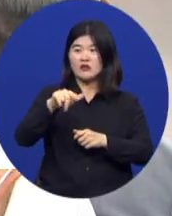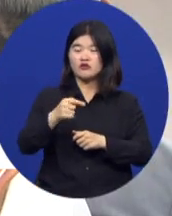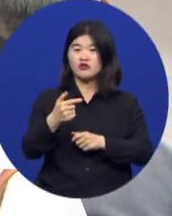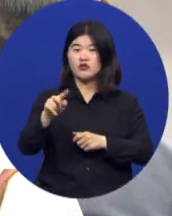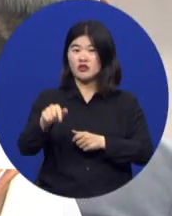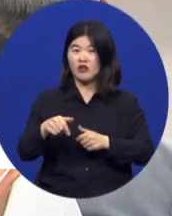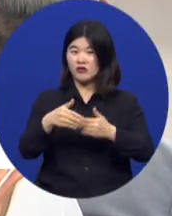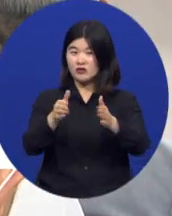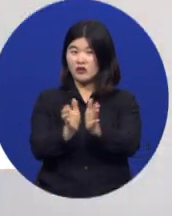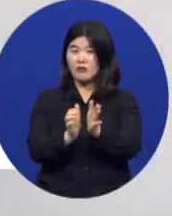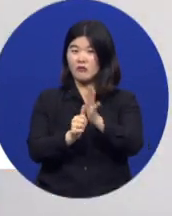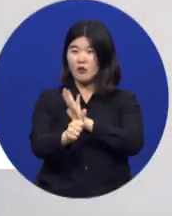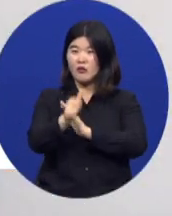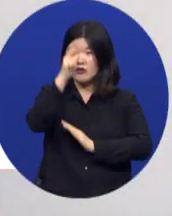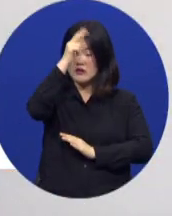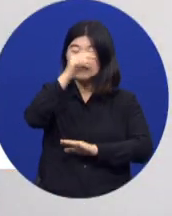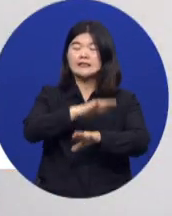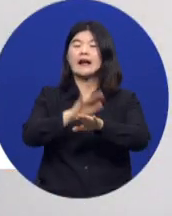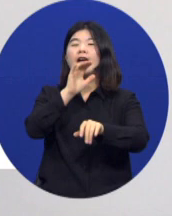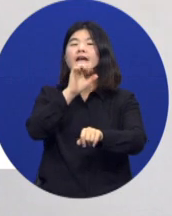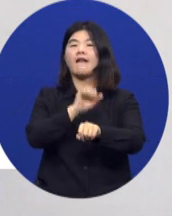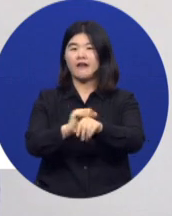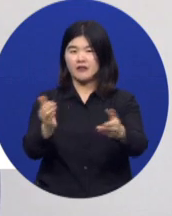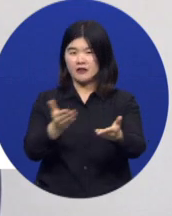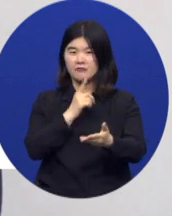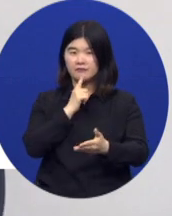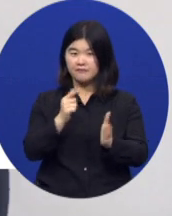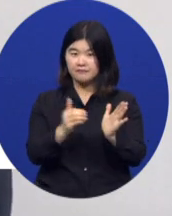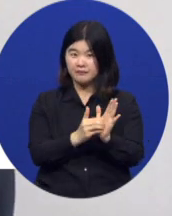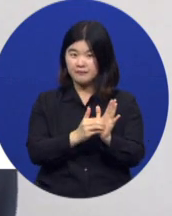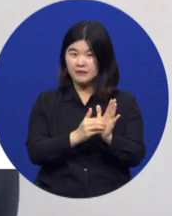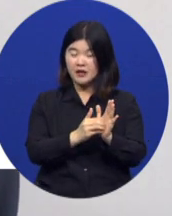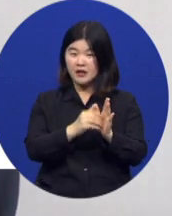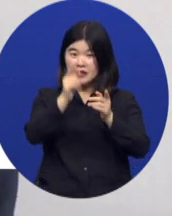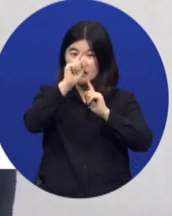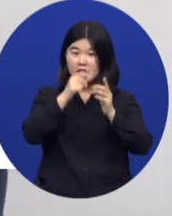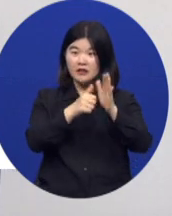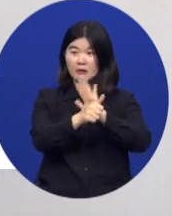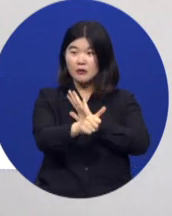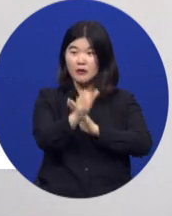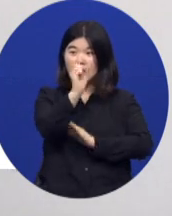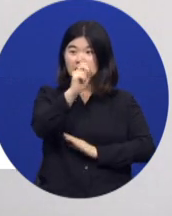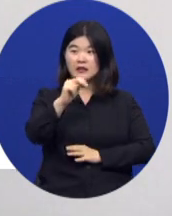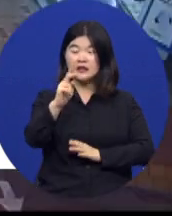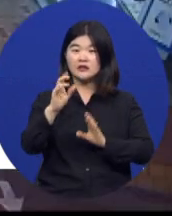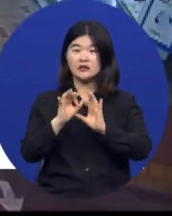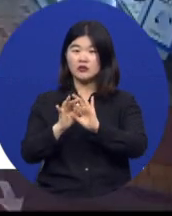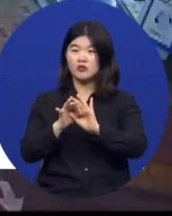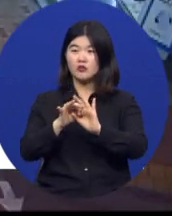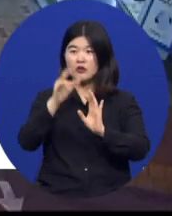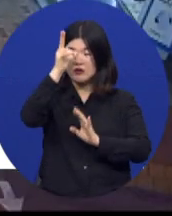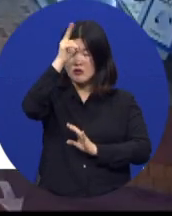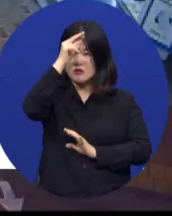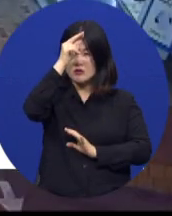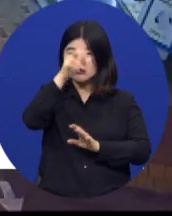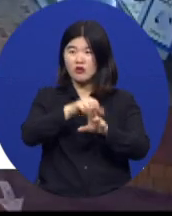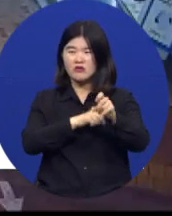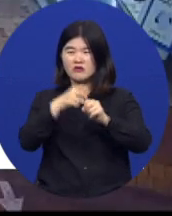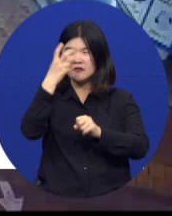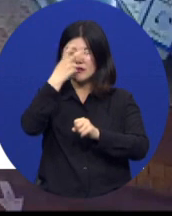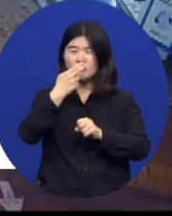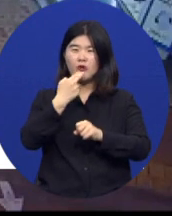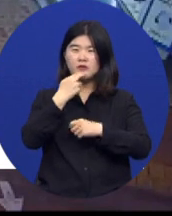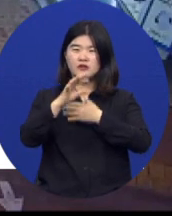경찰이 잘한 일이라고 밝혔습니다 이준석 대표는 sns 를 통해 경찰관들이 적극적으로 단속하지